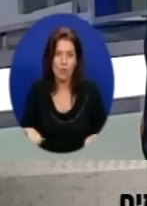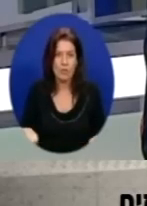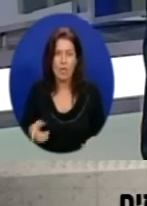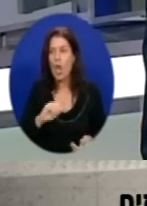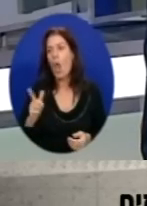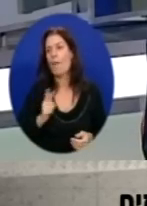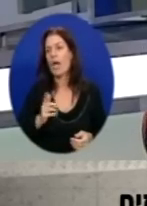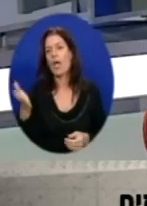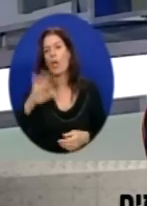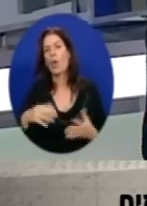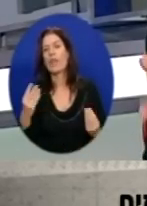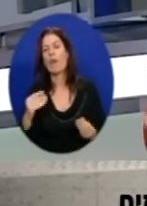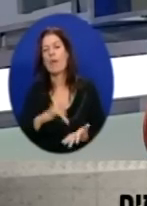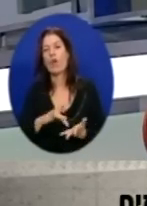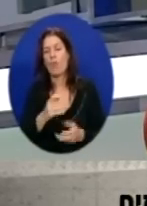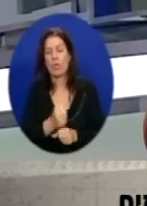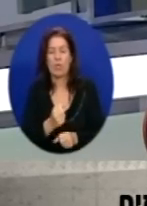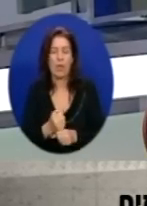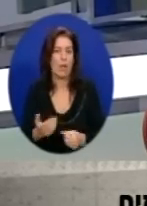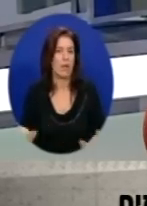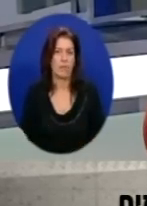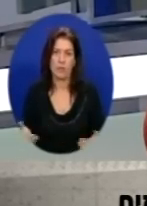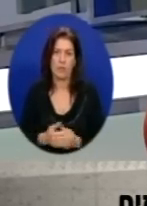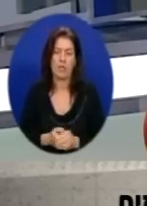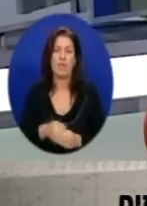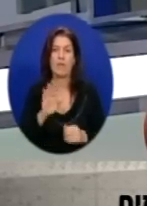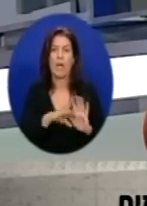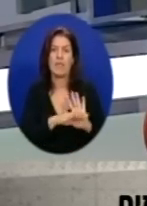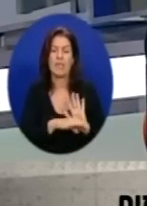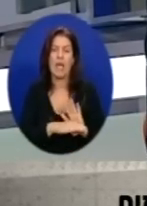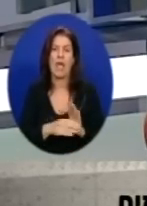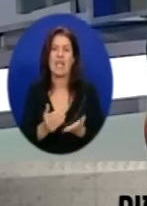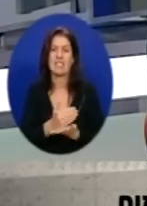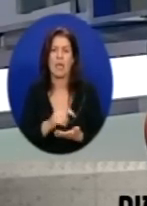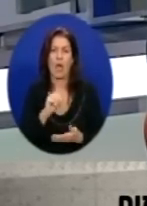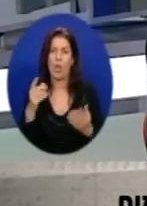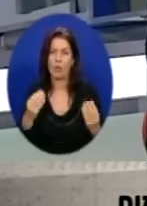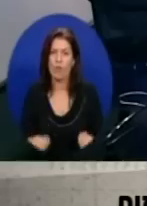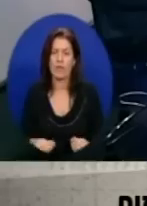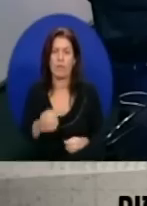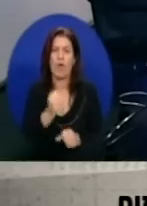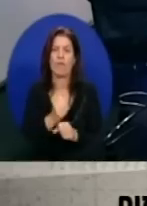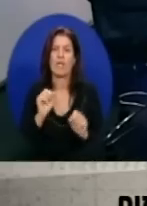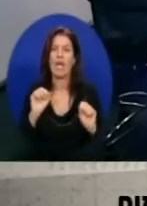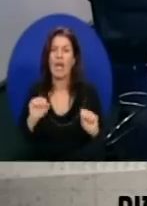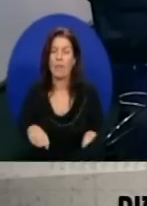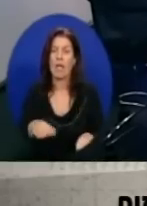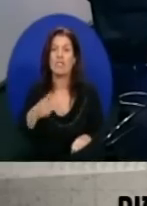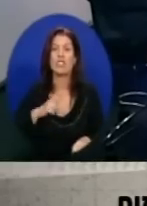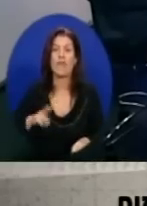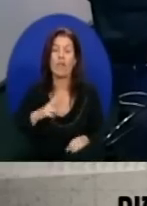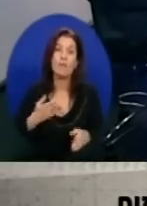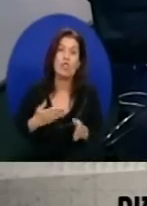לנו המון מקומות לא, עבודה שנוכל לא ללכת עליהם. אנחנו יודעים. תנאי השכר לא טובים, עובדי קבלן דרך אגב, סובלים הרבה